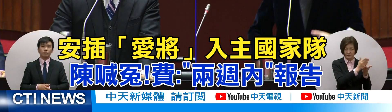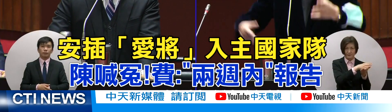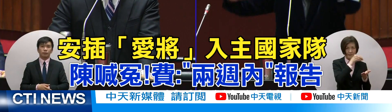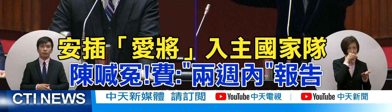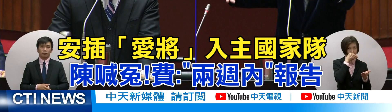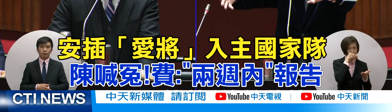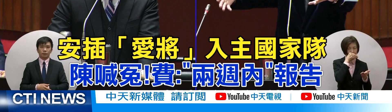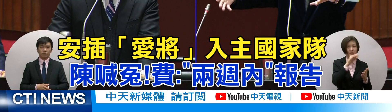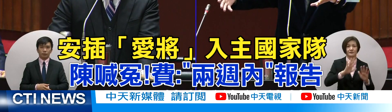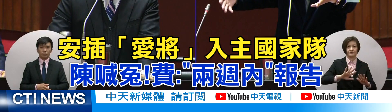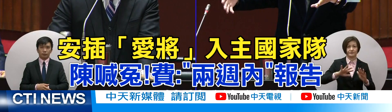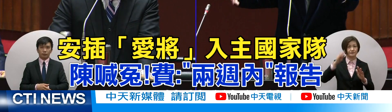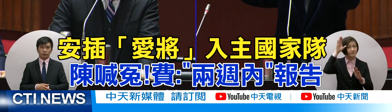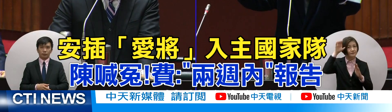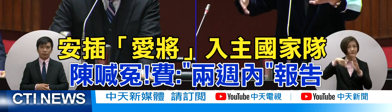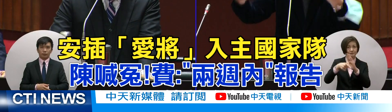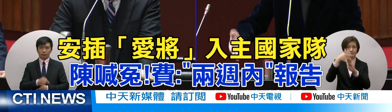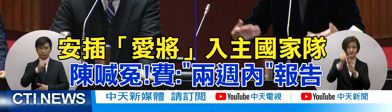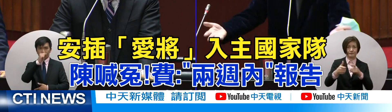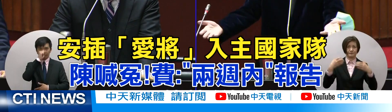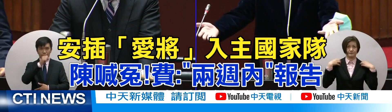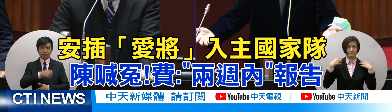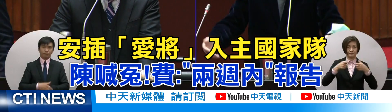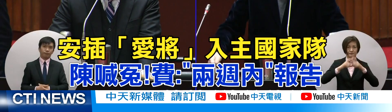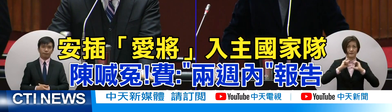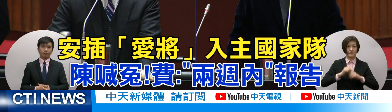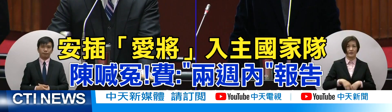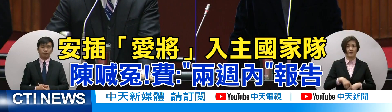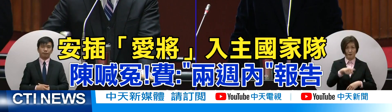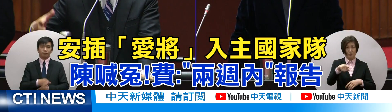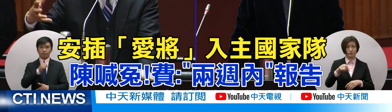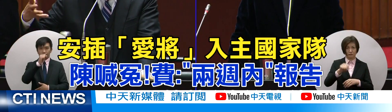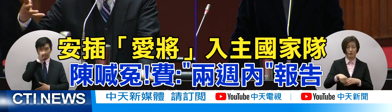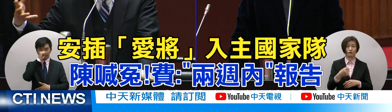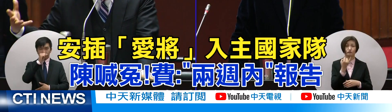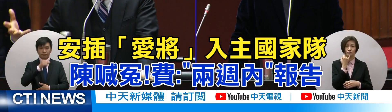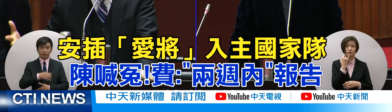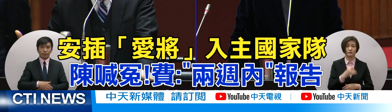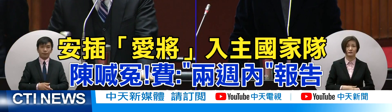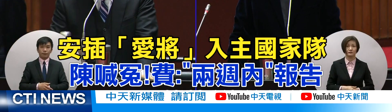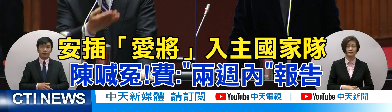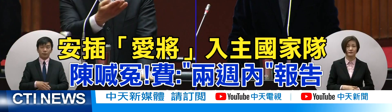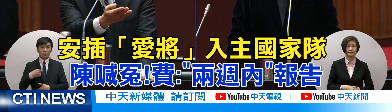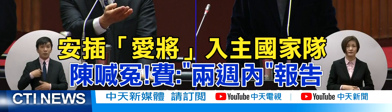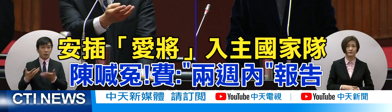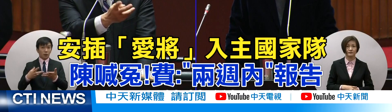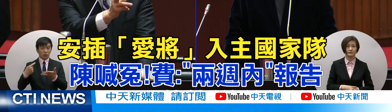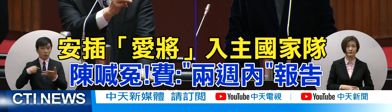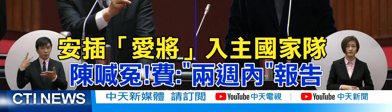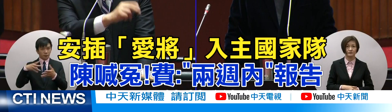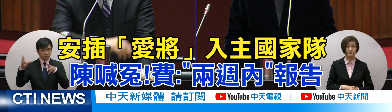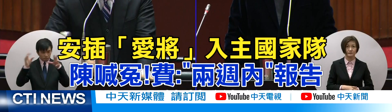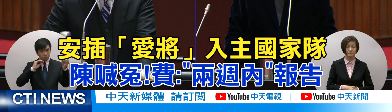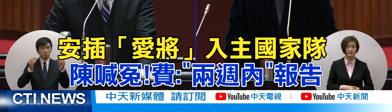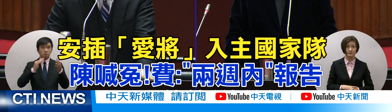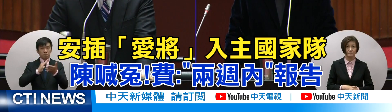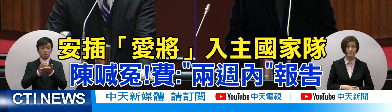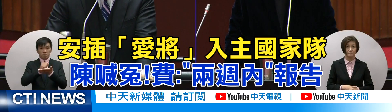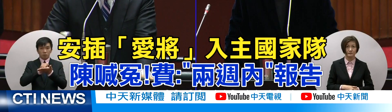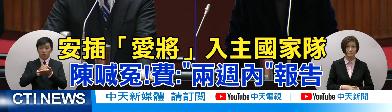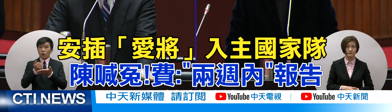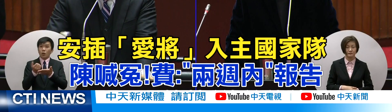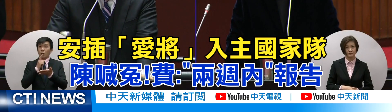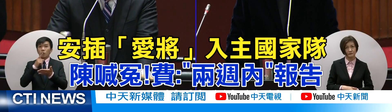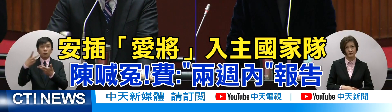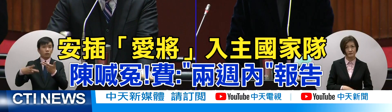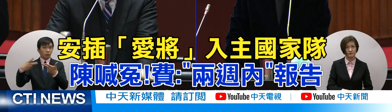院，因为这个做决策，院长说可以就可以了。 好，我来弄一个书面。你刚才说两个礼拜嘛。那